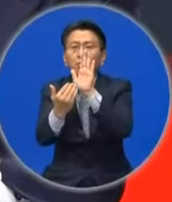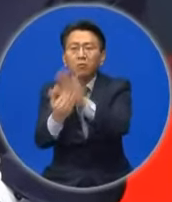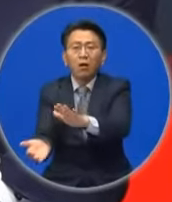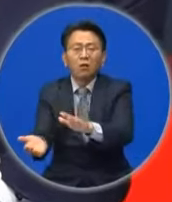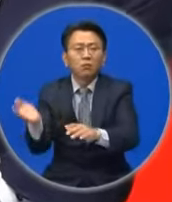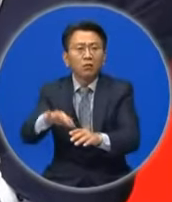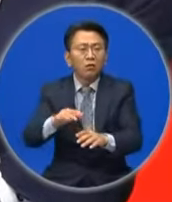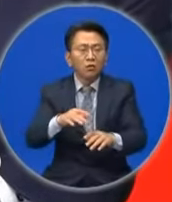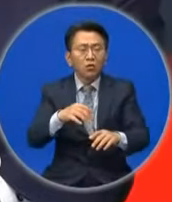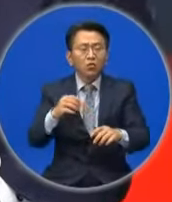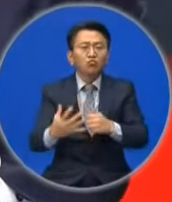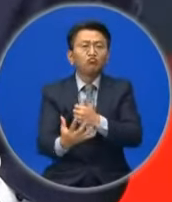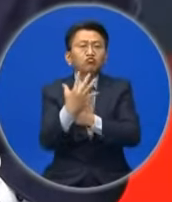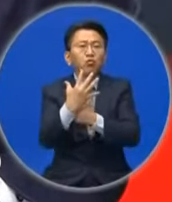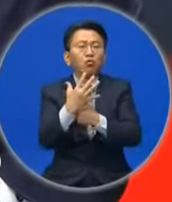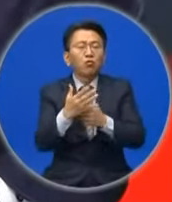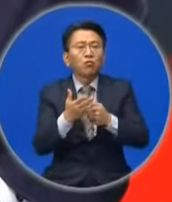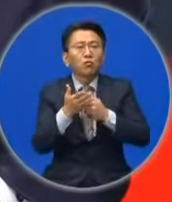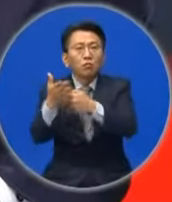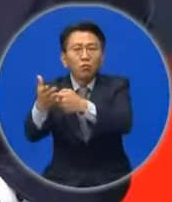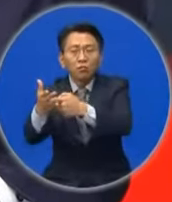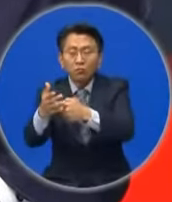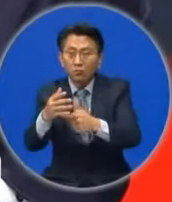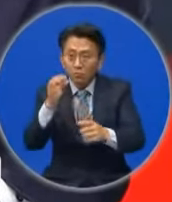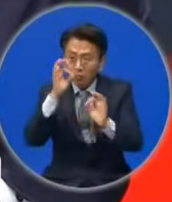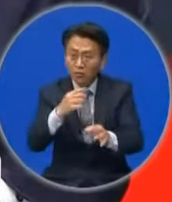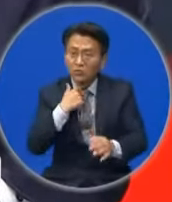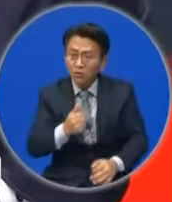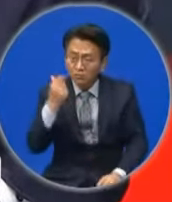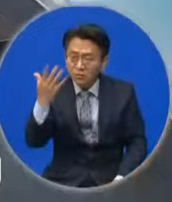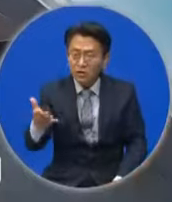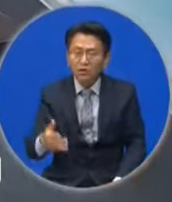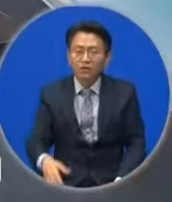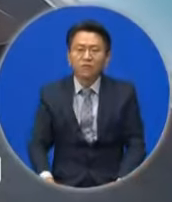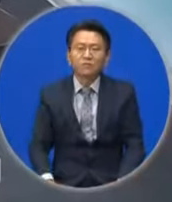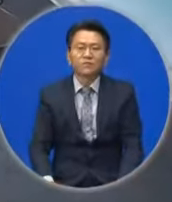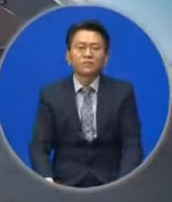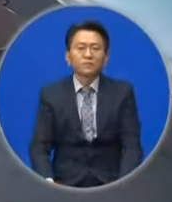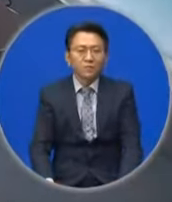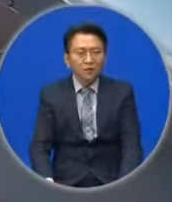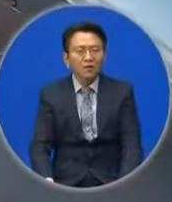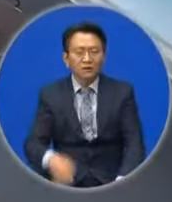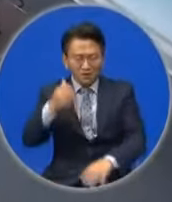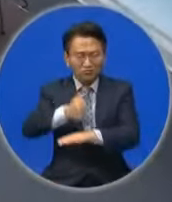보셨습니까? 검사 생활하시면서? 아니 예 시간이 다 됐습니다. 나중에 참. 말씀해 주시고요.